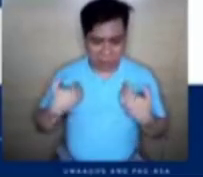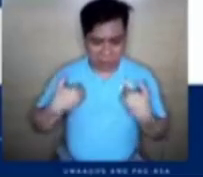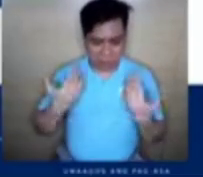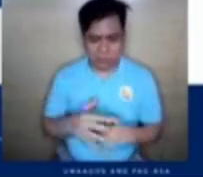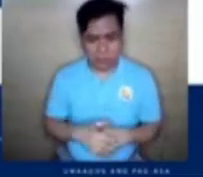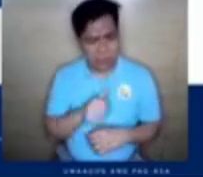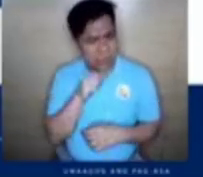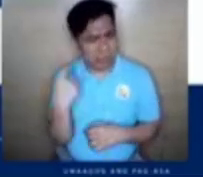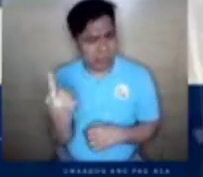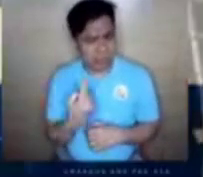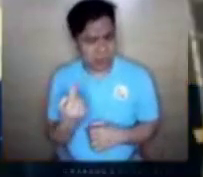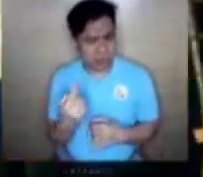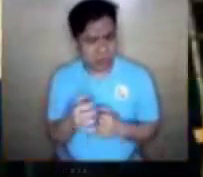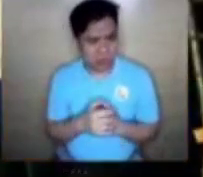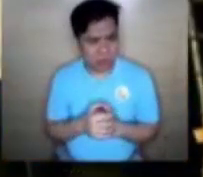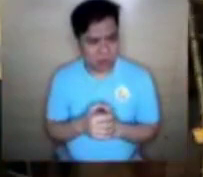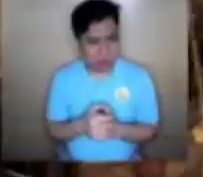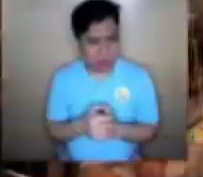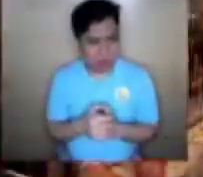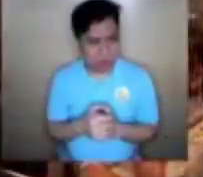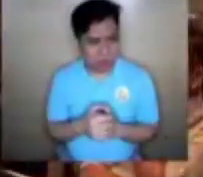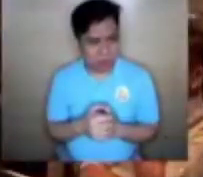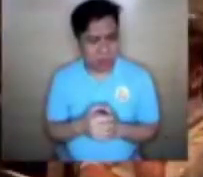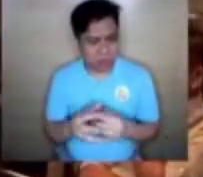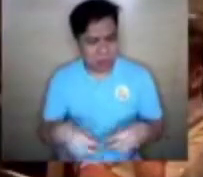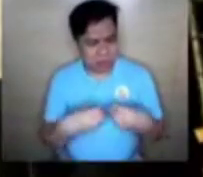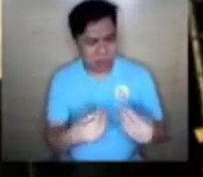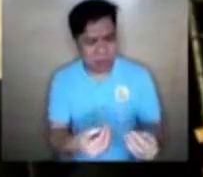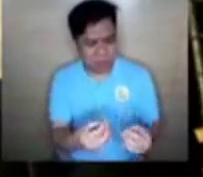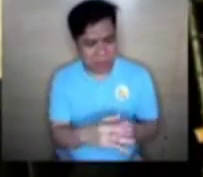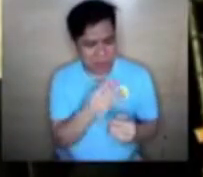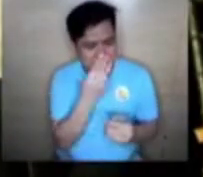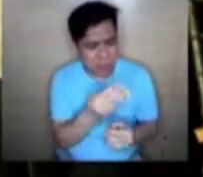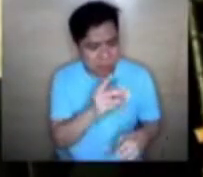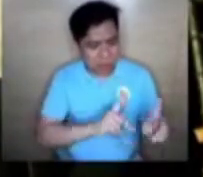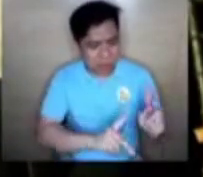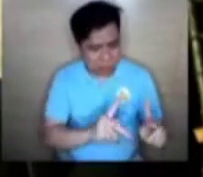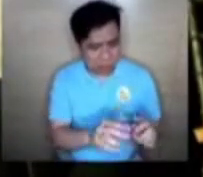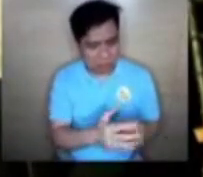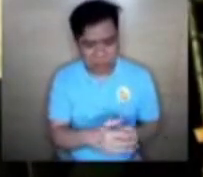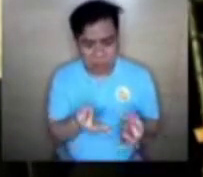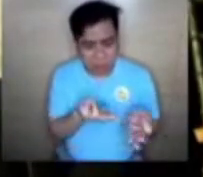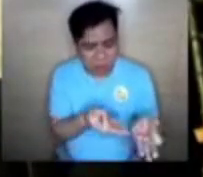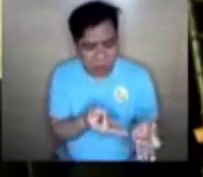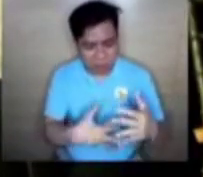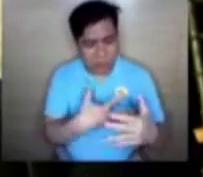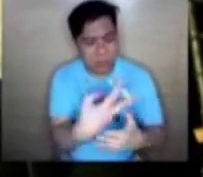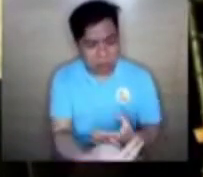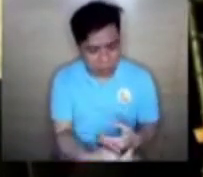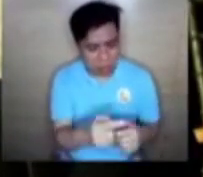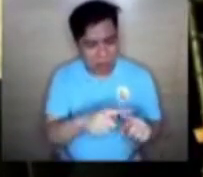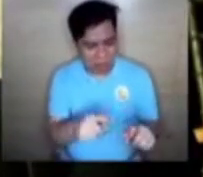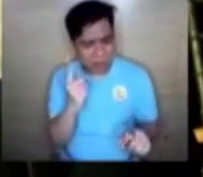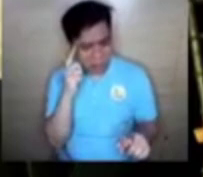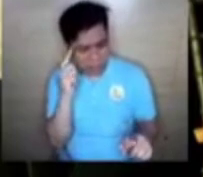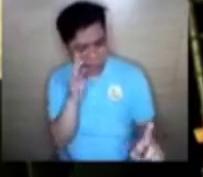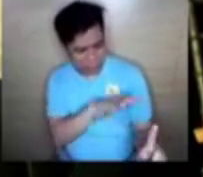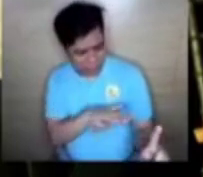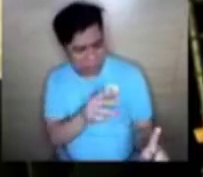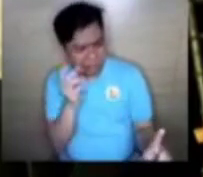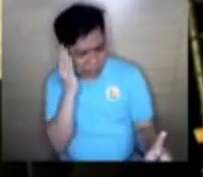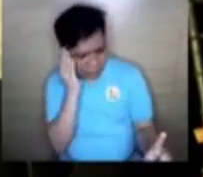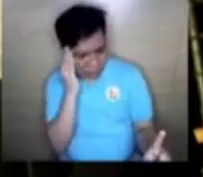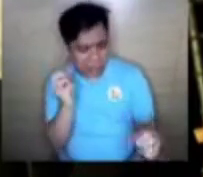Hindi lang po yung mga wasted or stunted yung bibigyan katulad ng ibang feeding program. Pero dahil nakita natin na talagang